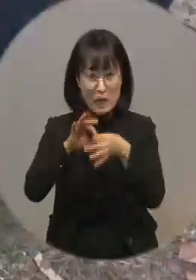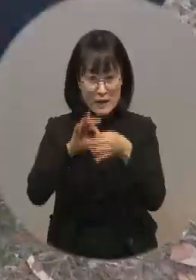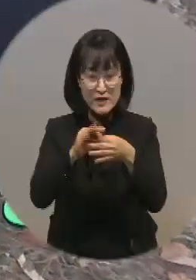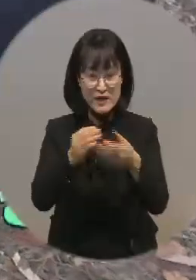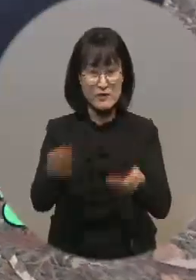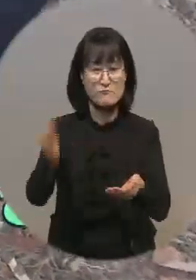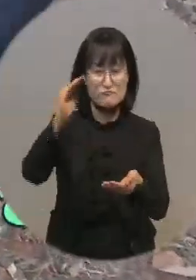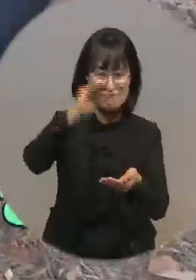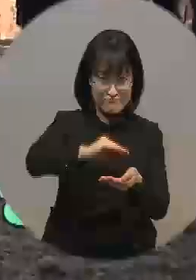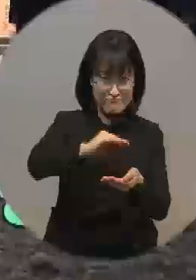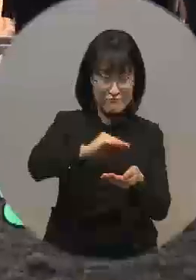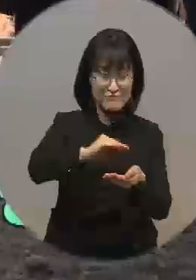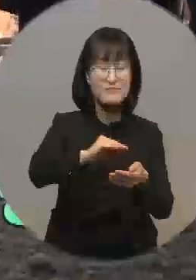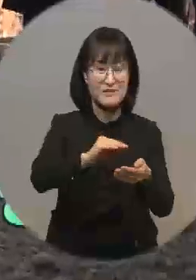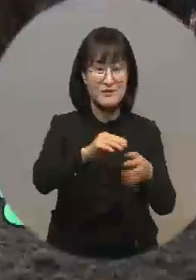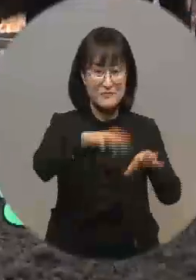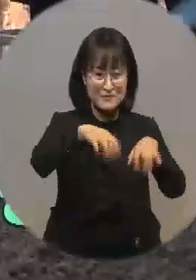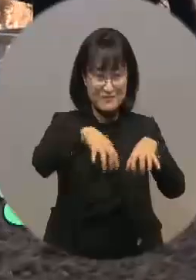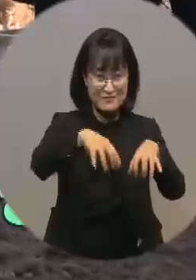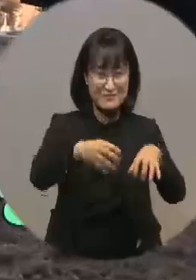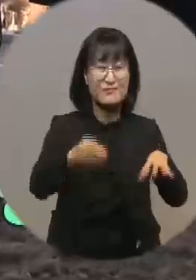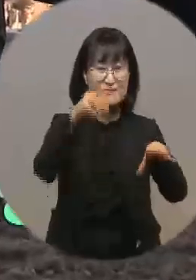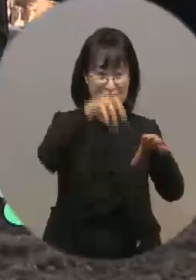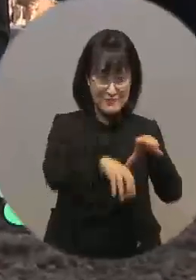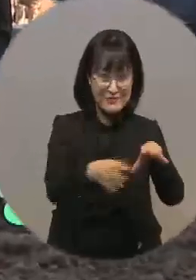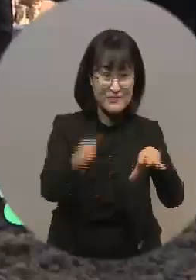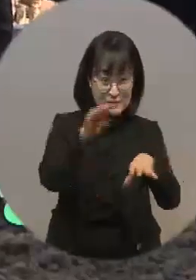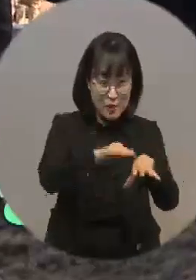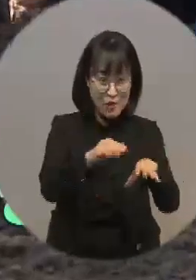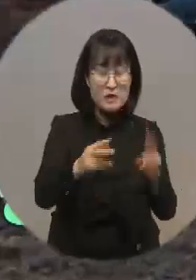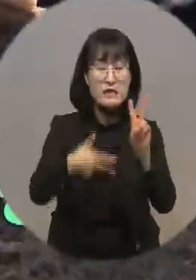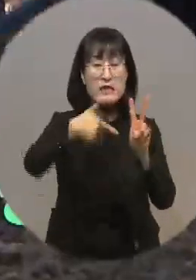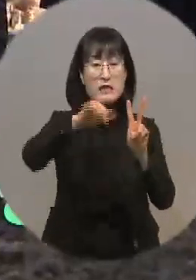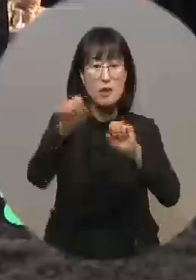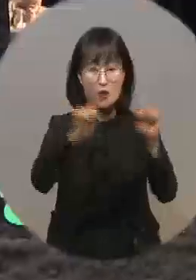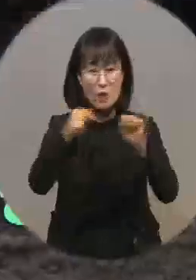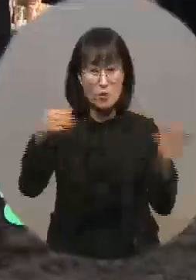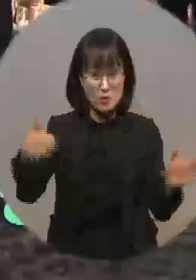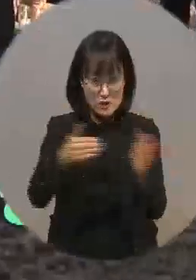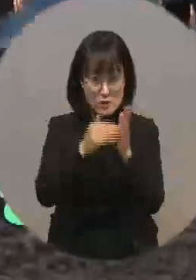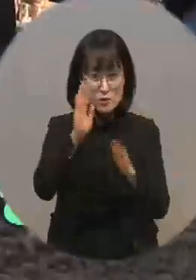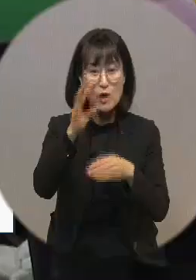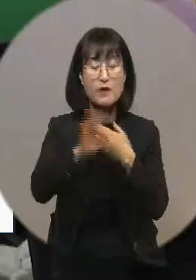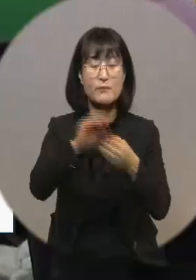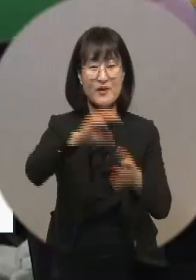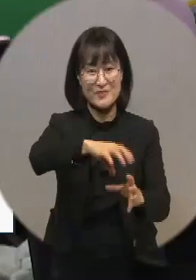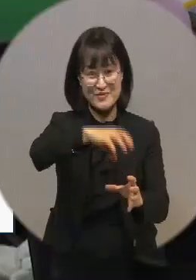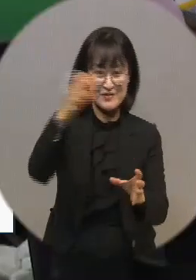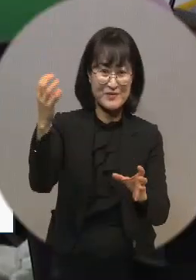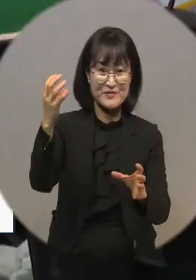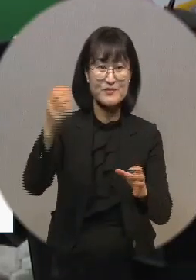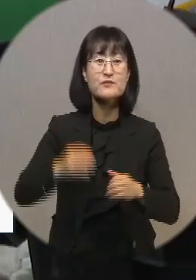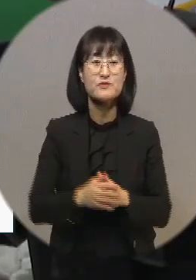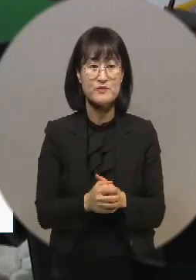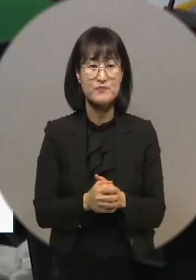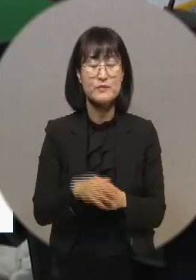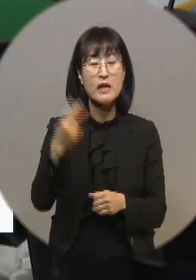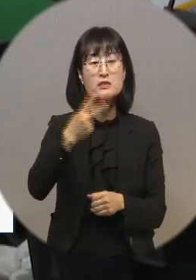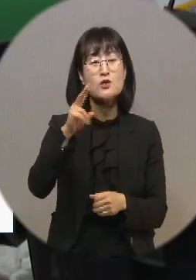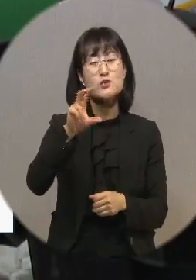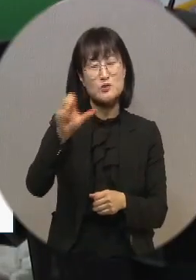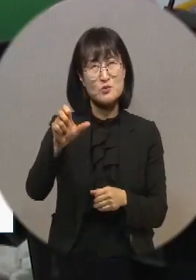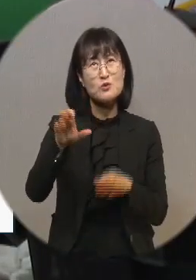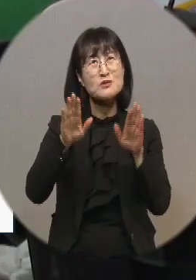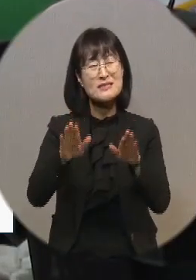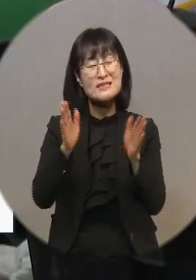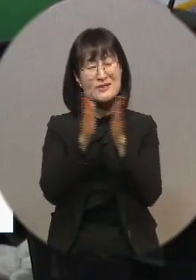캡슐. 이 메시지는 2기 자문단이 끝나는 해단식에서 공개할 예정입니다. 이제야 좀 2025년이